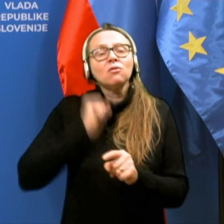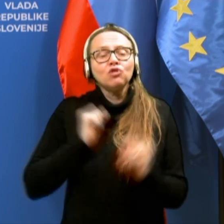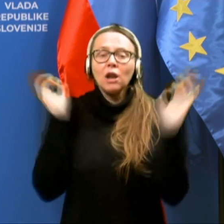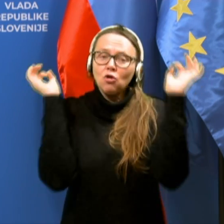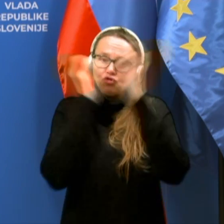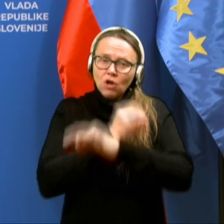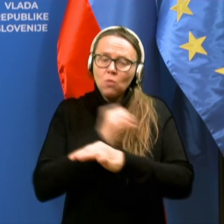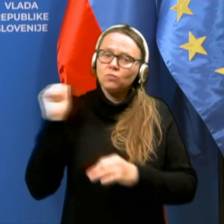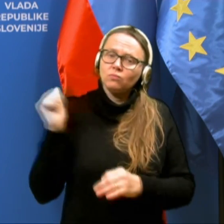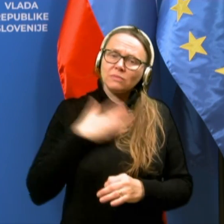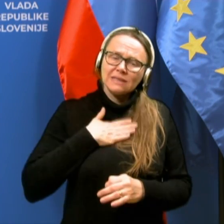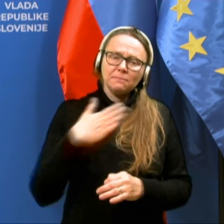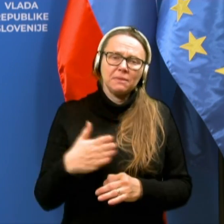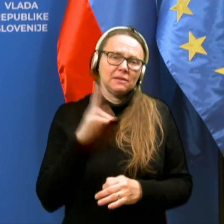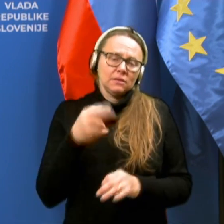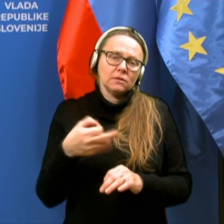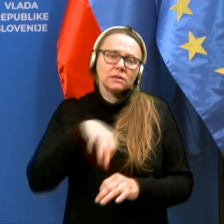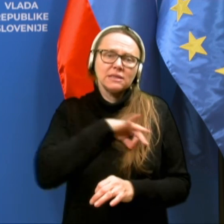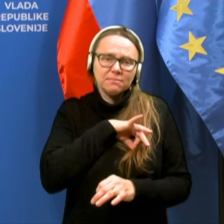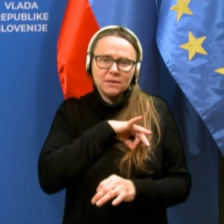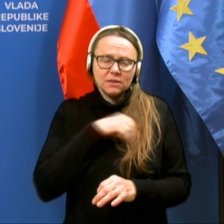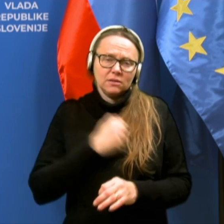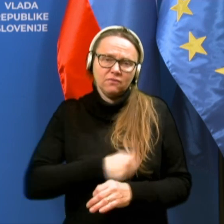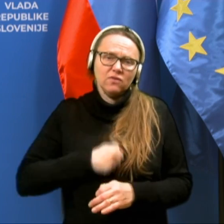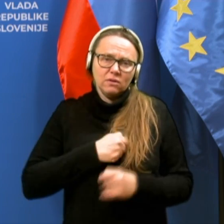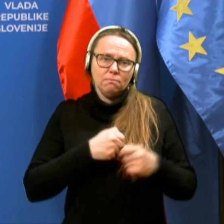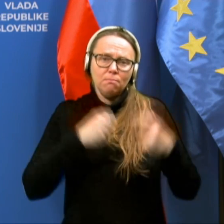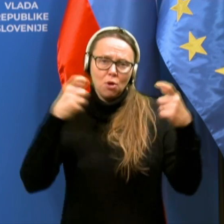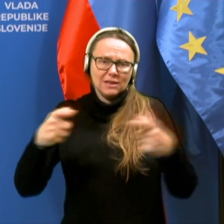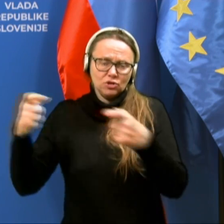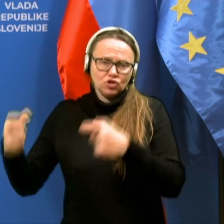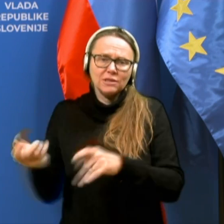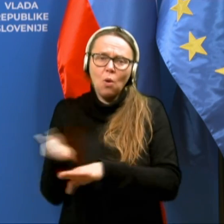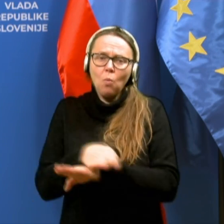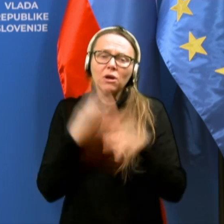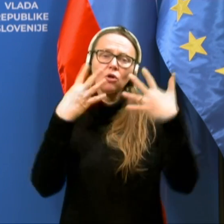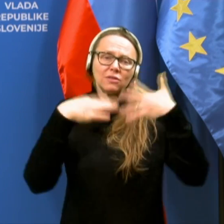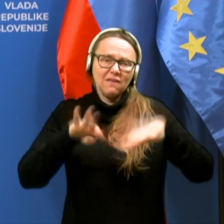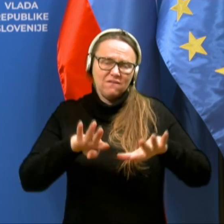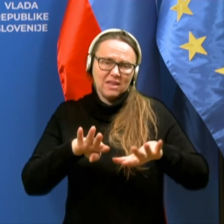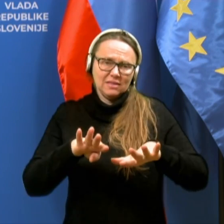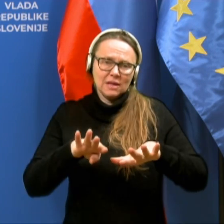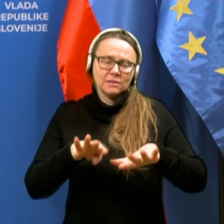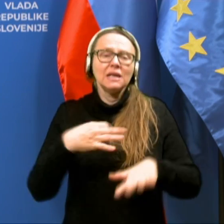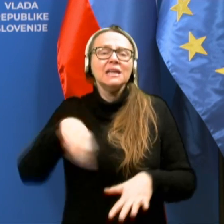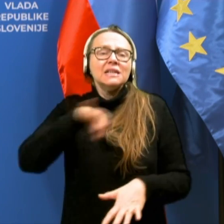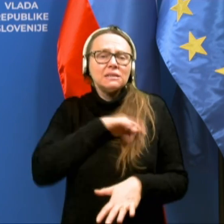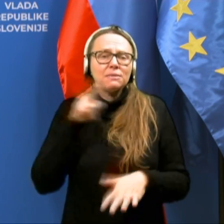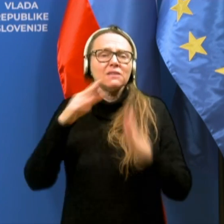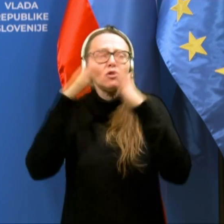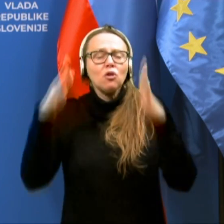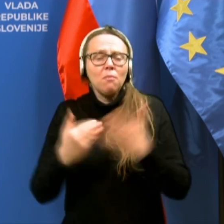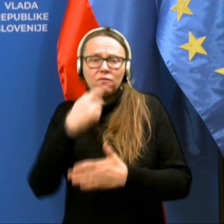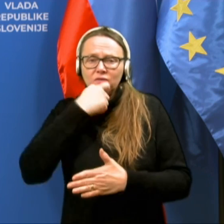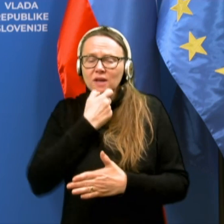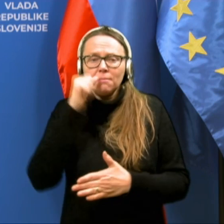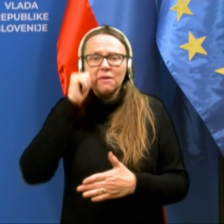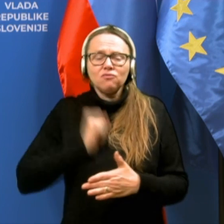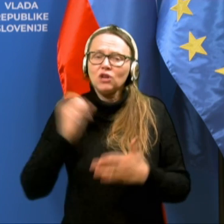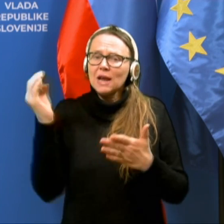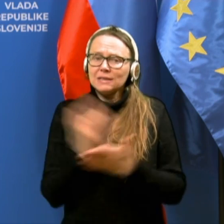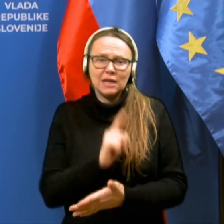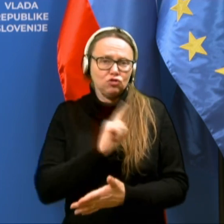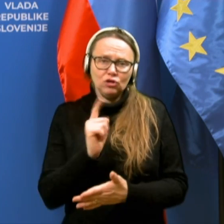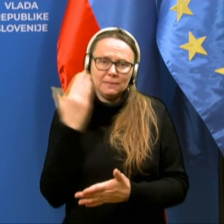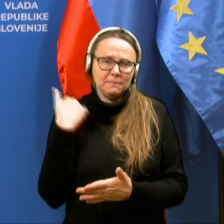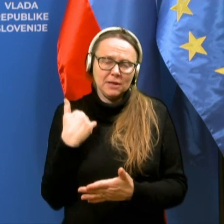žal ponovno imeli smrti. V bolnišnicah je umrlo 19 oseb, smrti v domovih za starejše pa včeraj k sreči ni